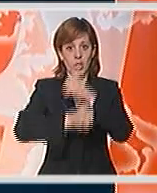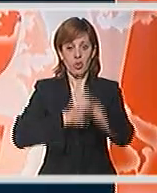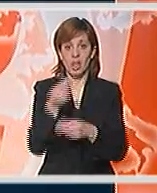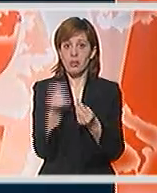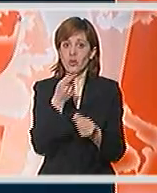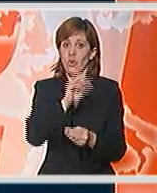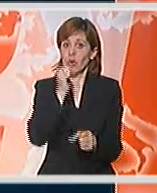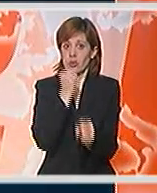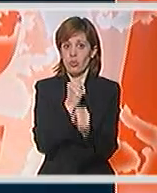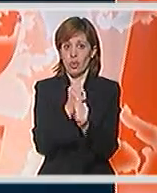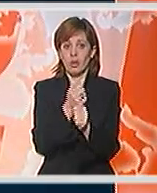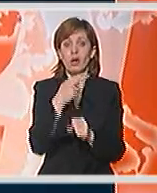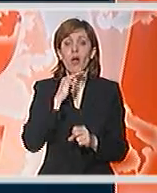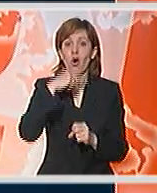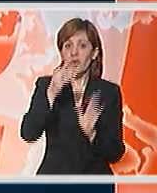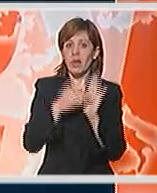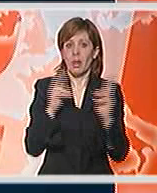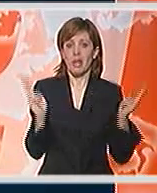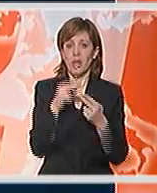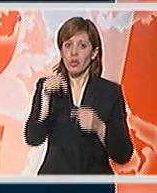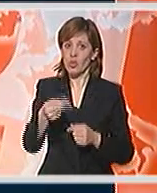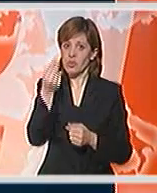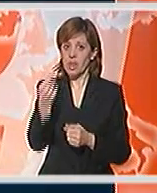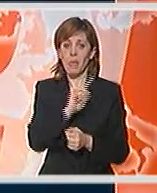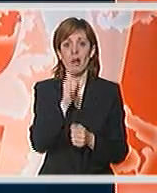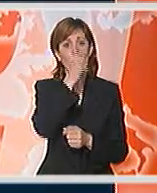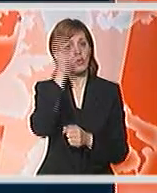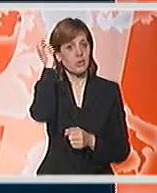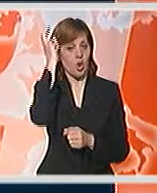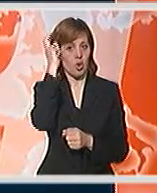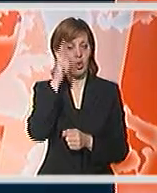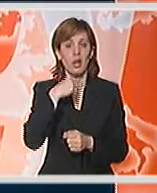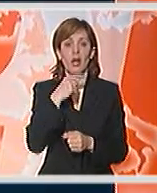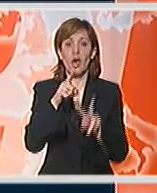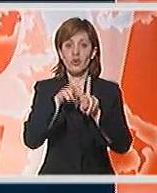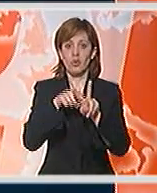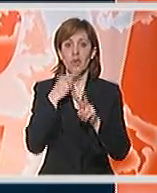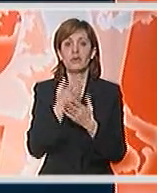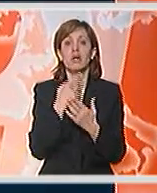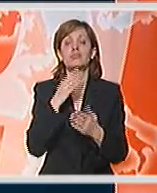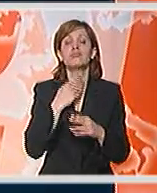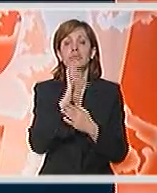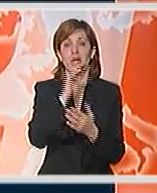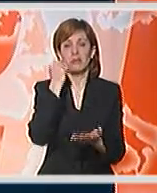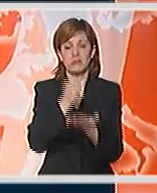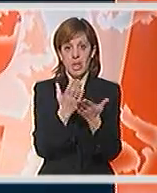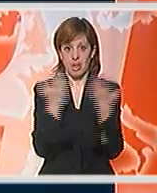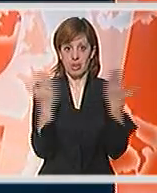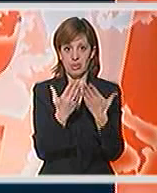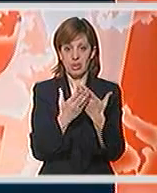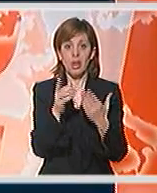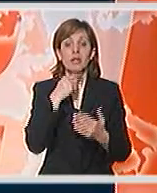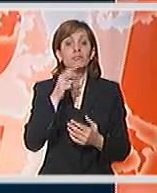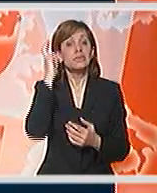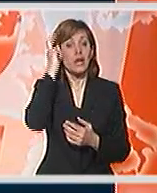to nisu učinili, odgovore treba tražiti u Srbiji, a ne u Crnoj Gori, rekao je Đurović za Podgoričku pobjedu. On smatra